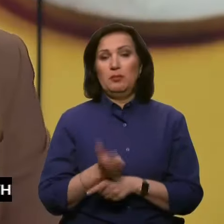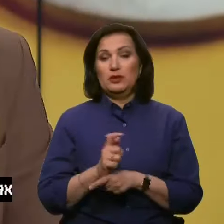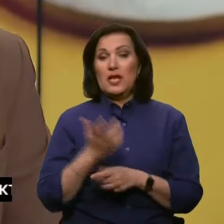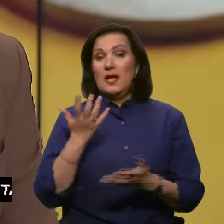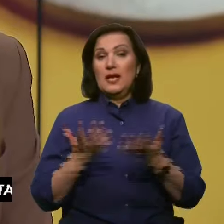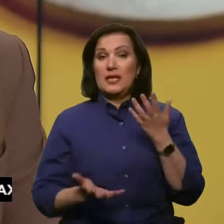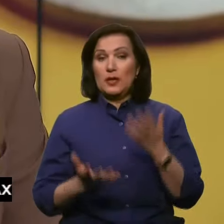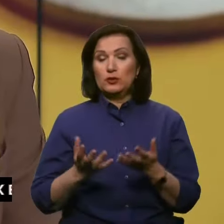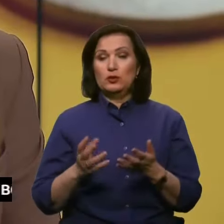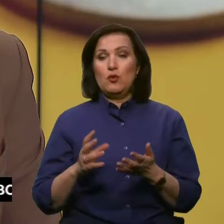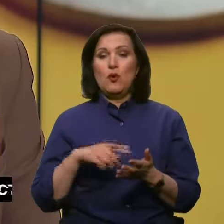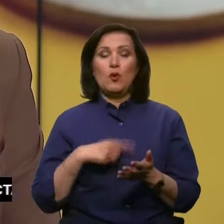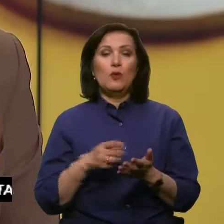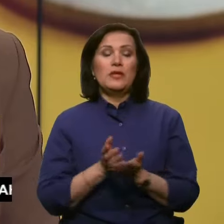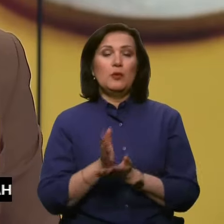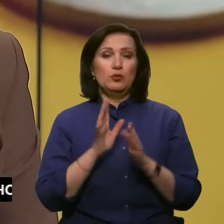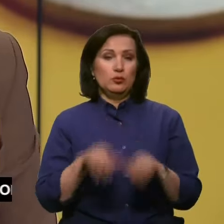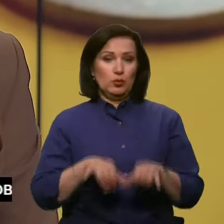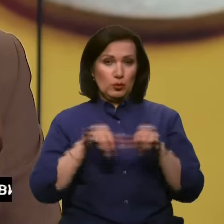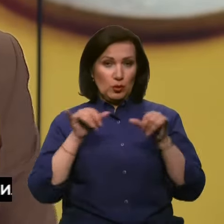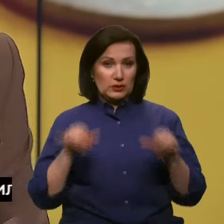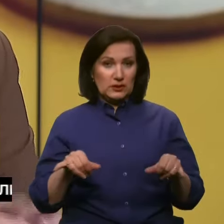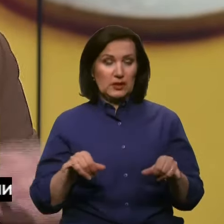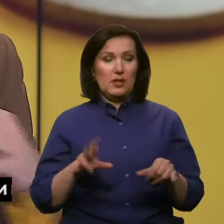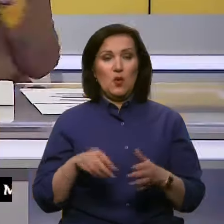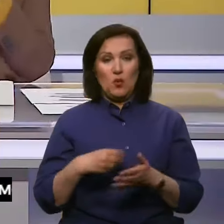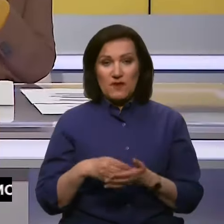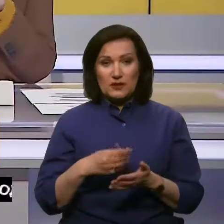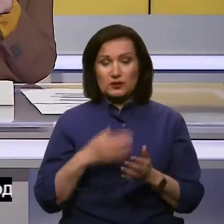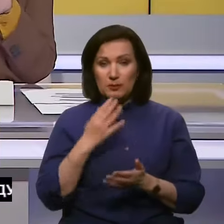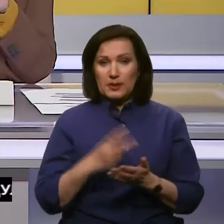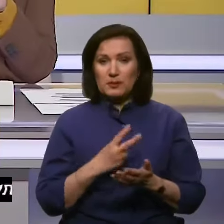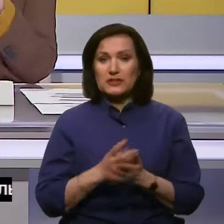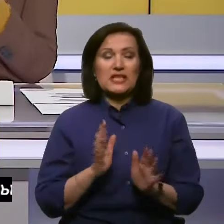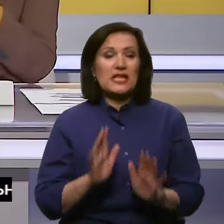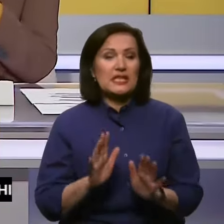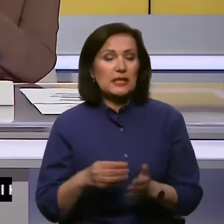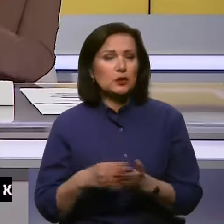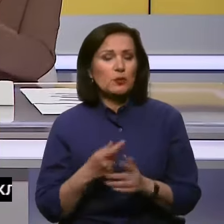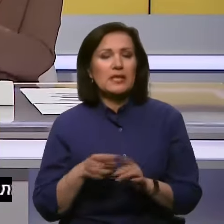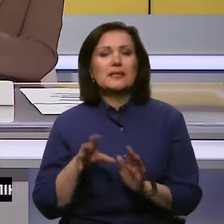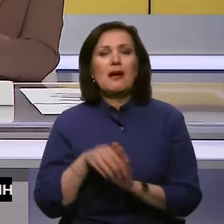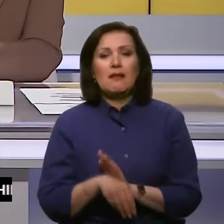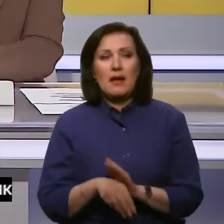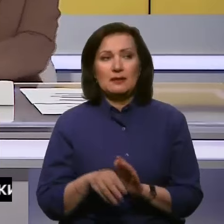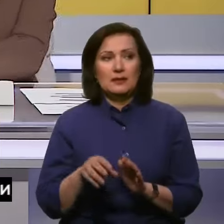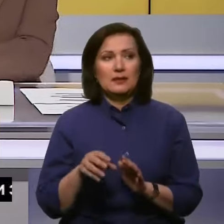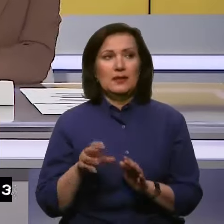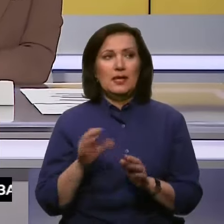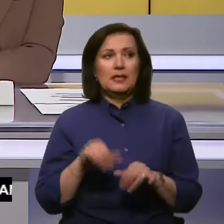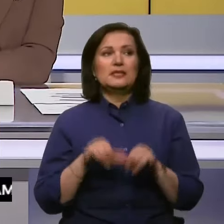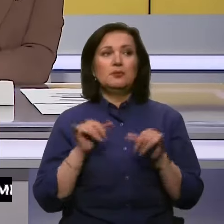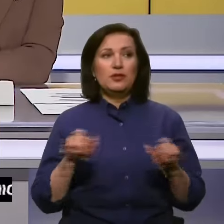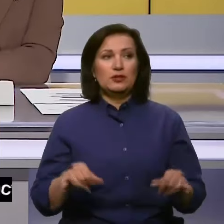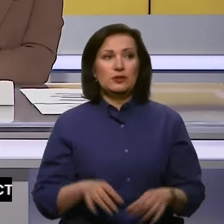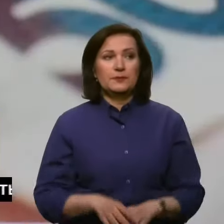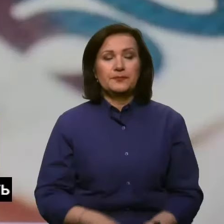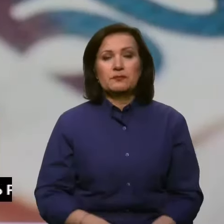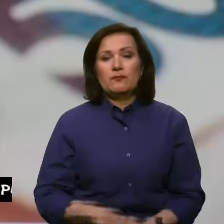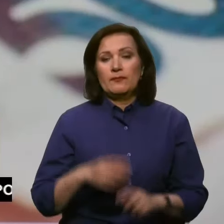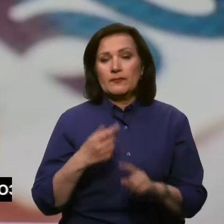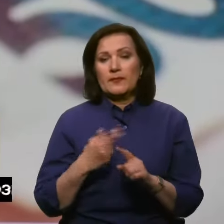якщо комунальні послуги будуть рости далі у вартості. Тобто, чи передбачено не тільки та сума, яка закладена, але й збільшити. Це, звісно, вплине на кількість людей,